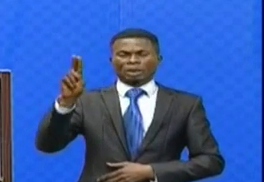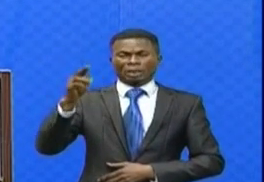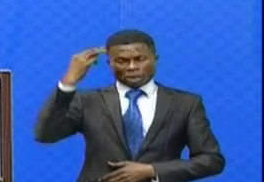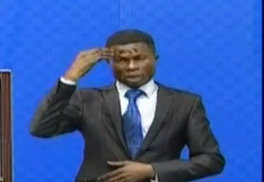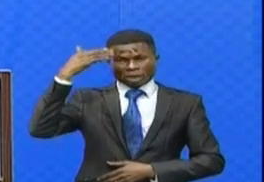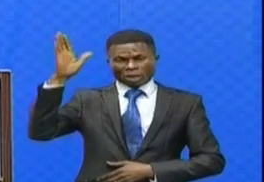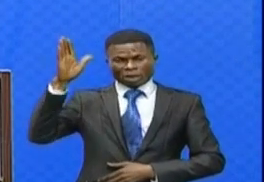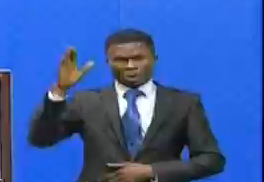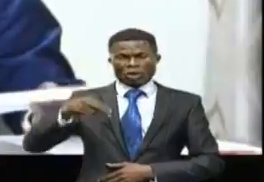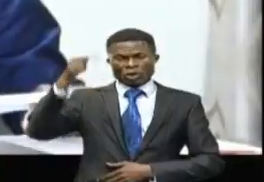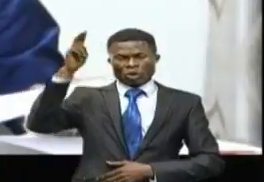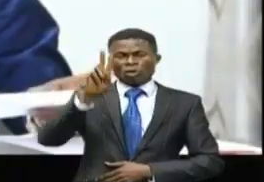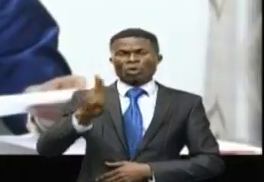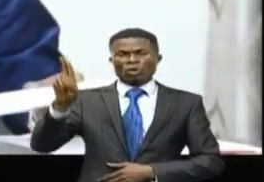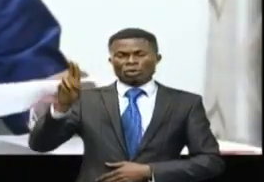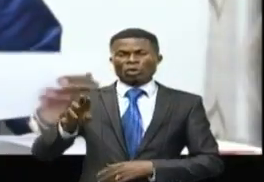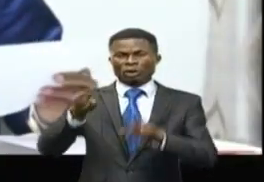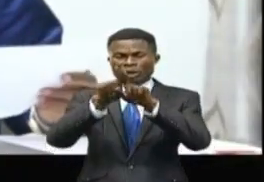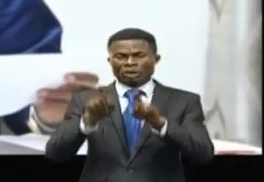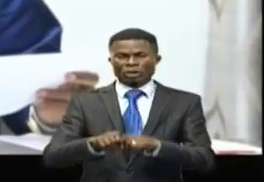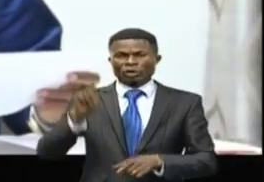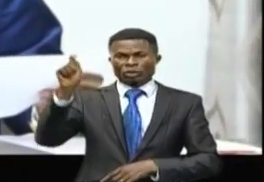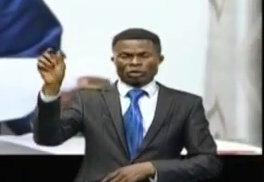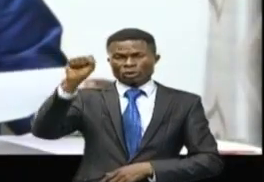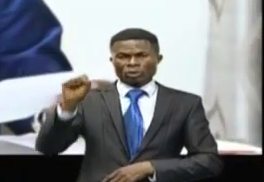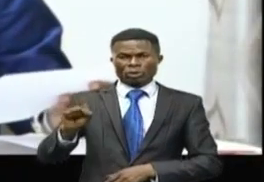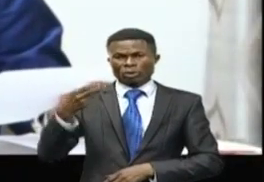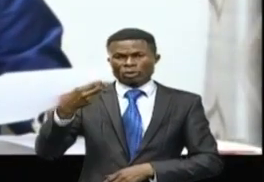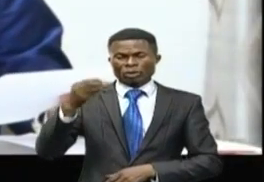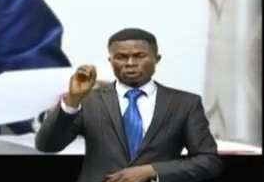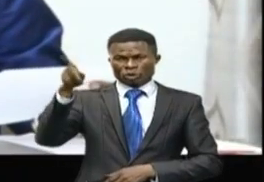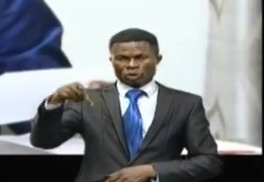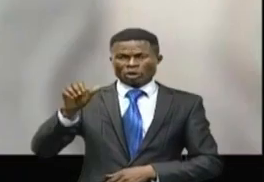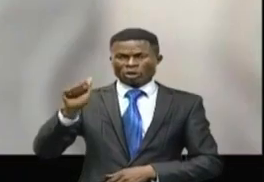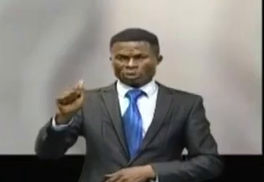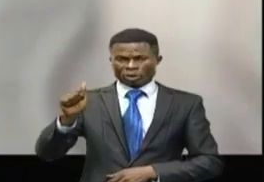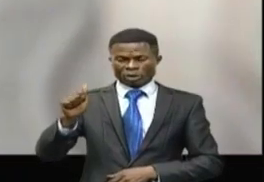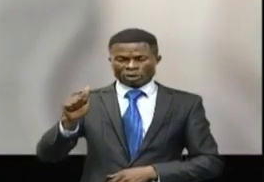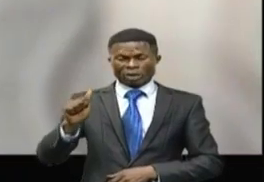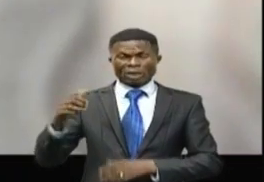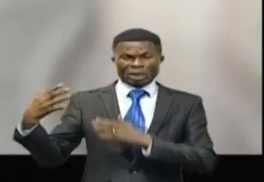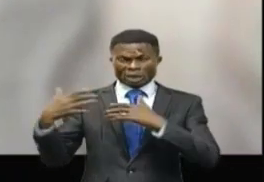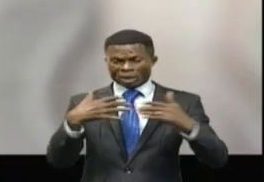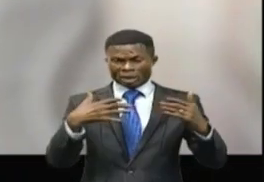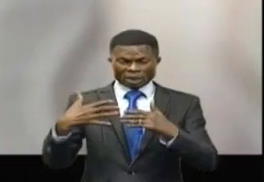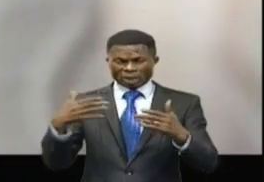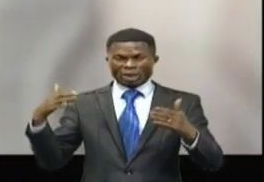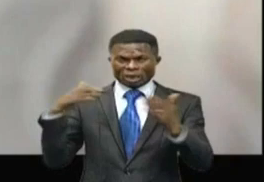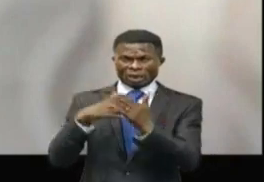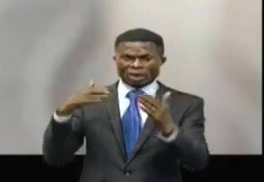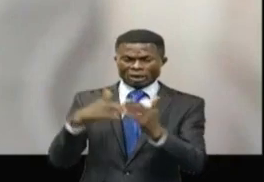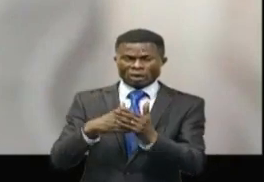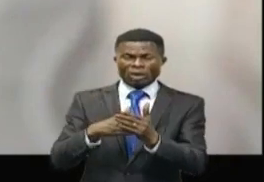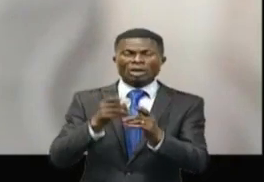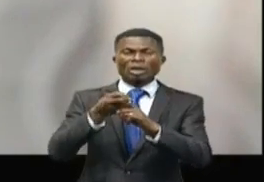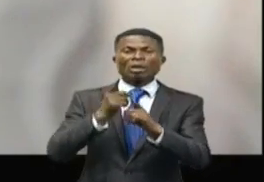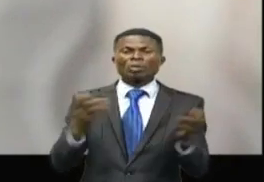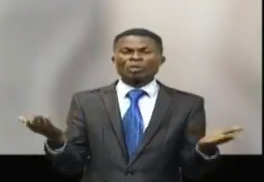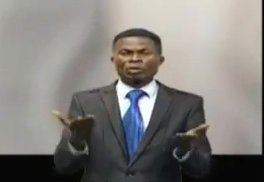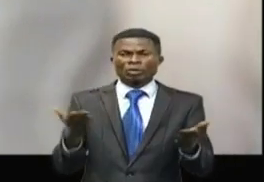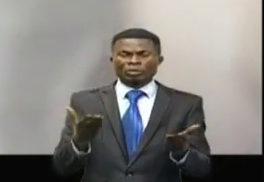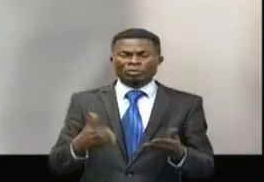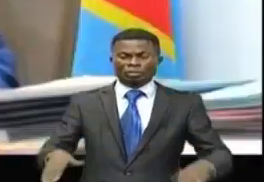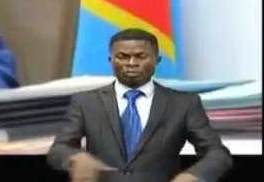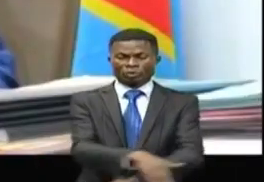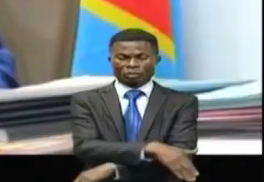holman itx apparaît comme centrale ces affrontements ont aussi pour cause les limites